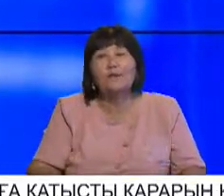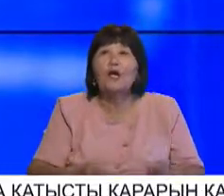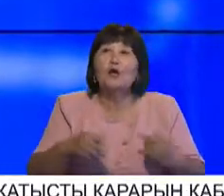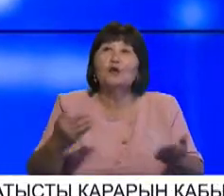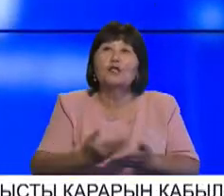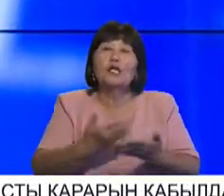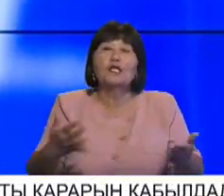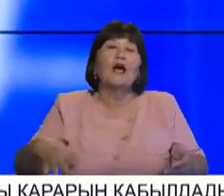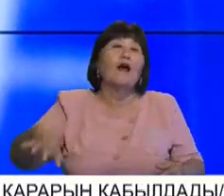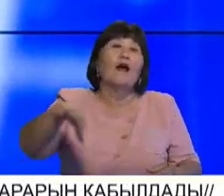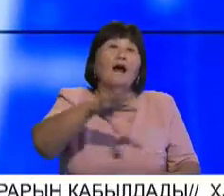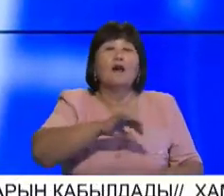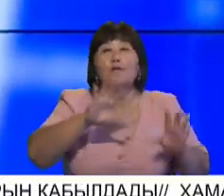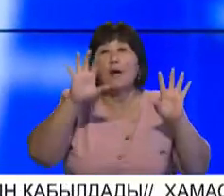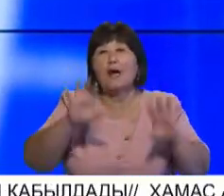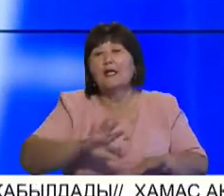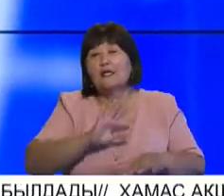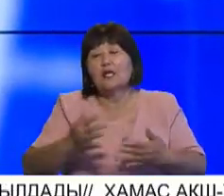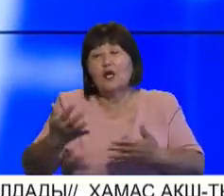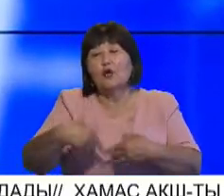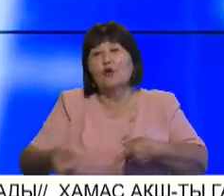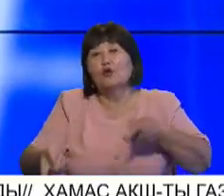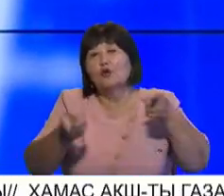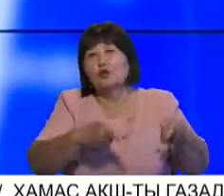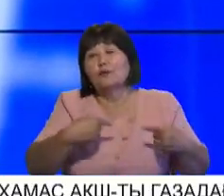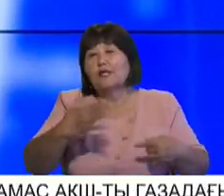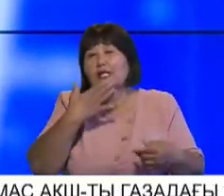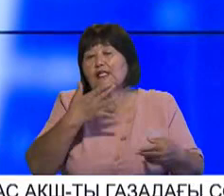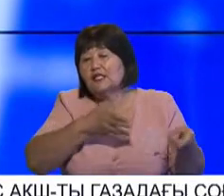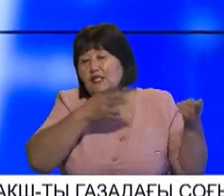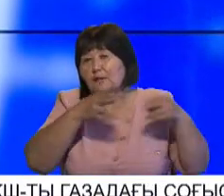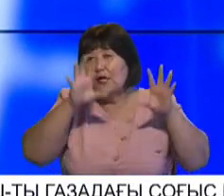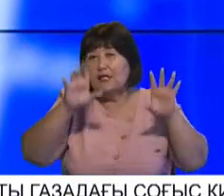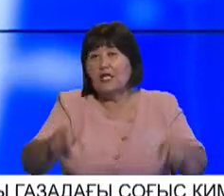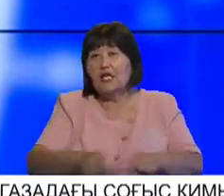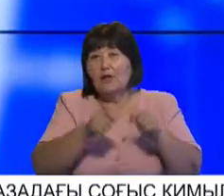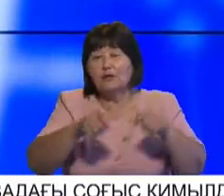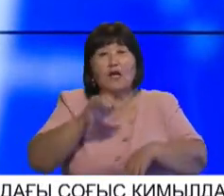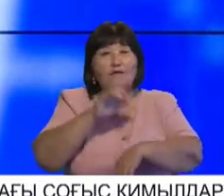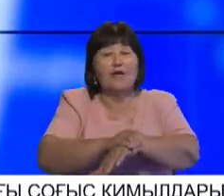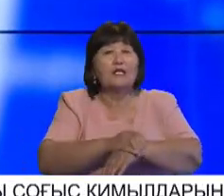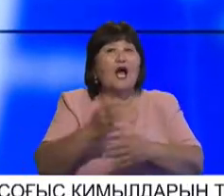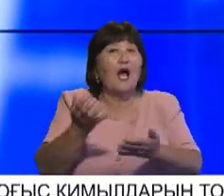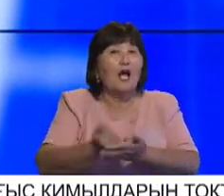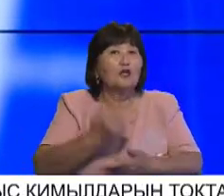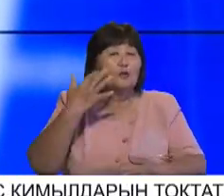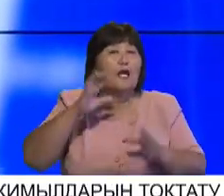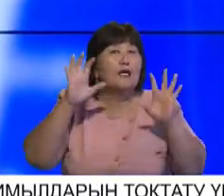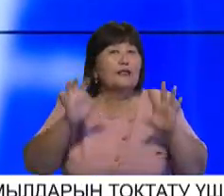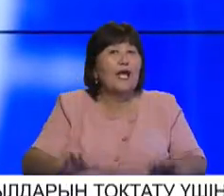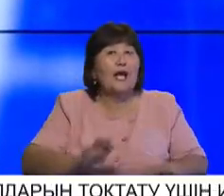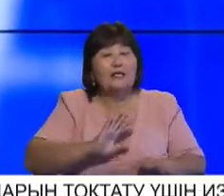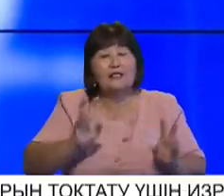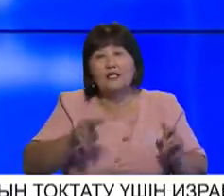Өзге де ақпараттар. Аймағымызда заңсыз көші-қонды болдырмау және шетелдіктердің көші-қон заңнамасын бұзу фактілерін анықтау мақсатында заңсыз